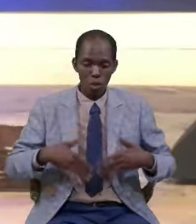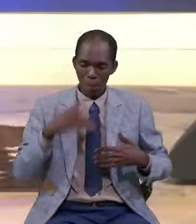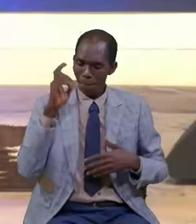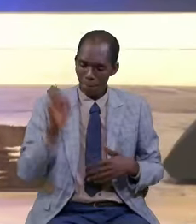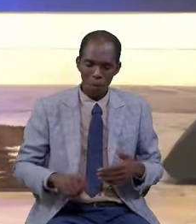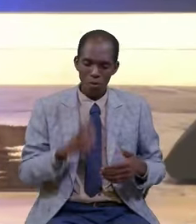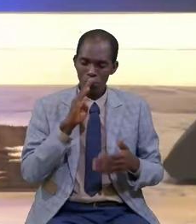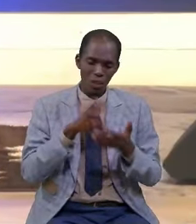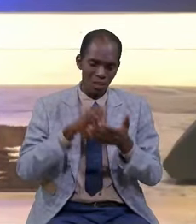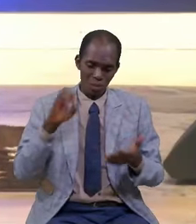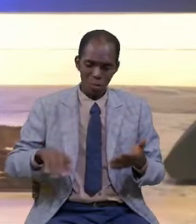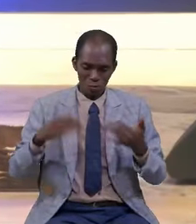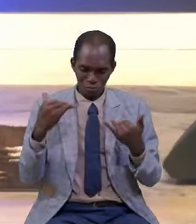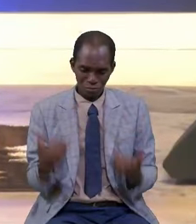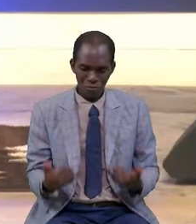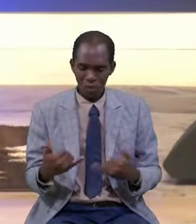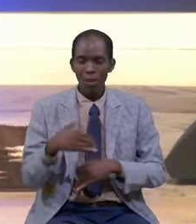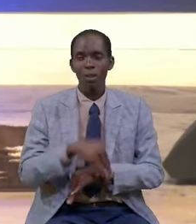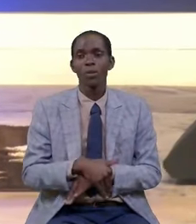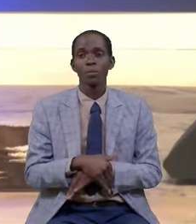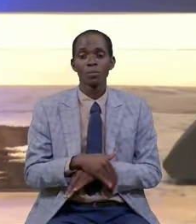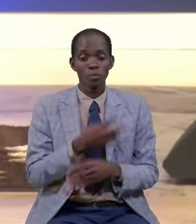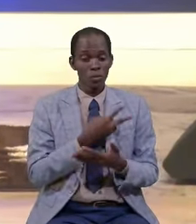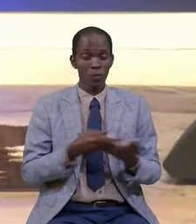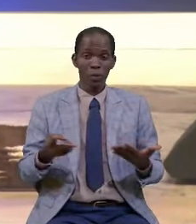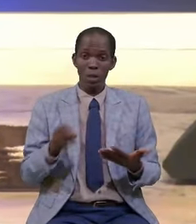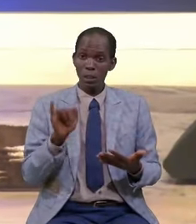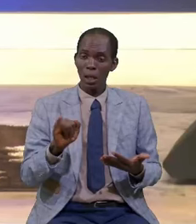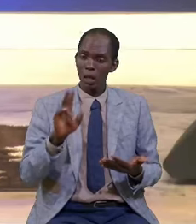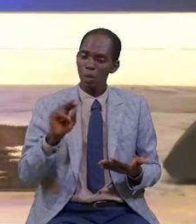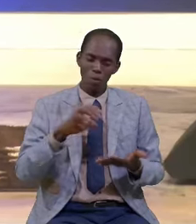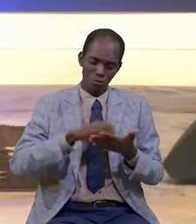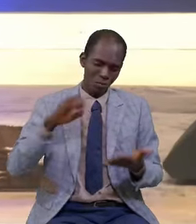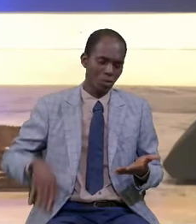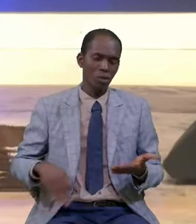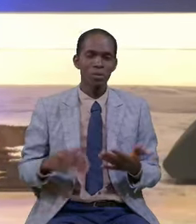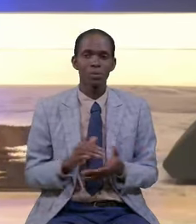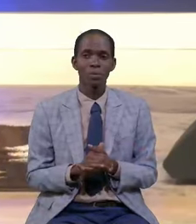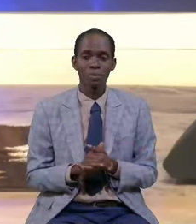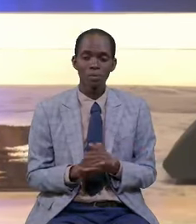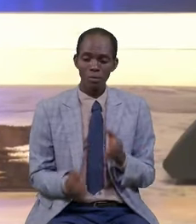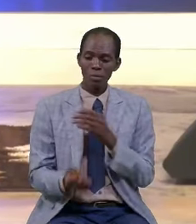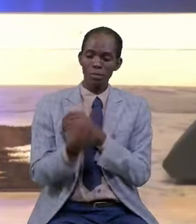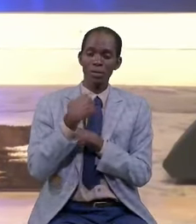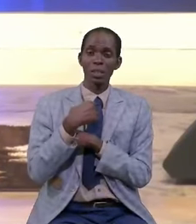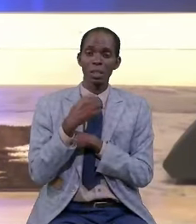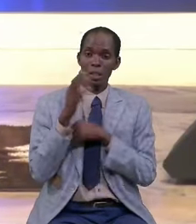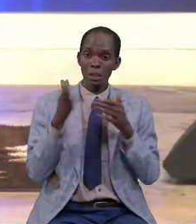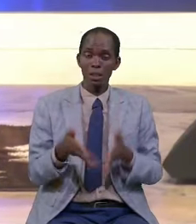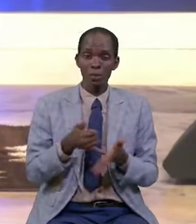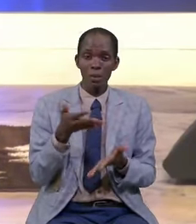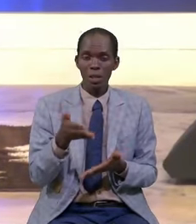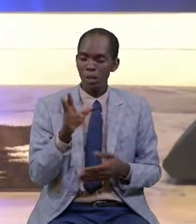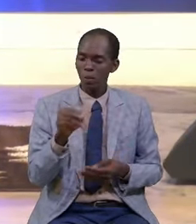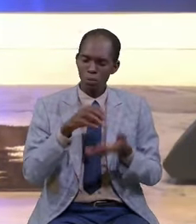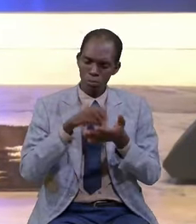trouver dans votre vie doit sortir ce jour. L'échec hors de votre vie. La défaite hors de